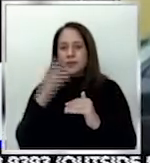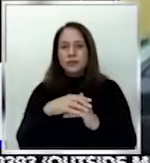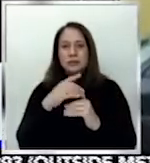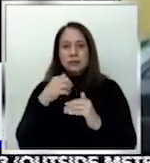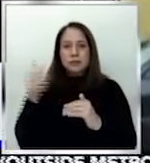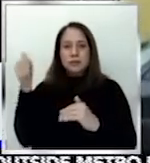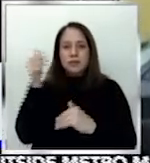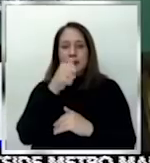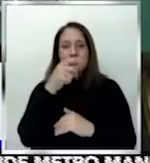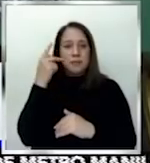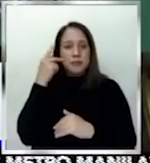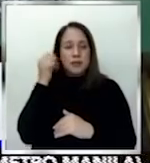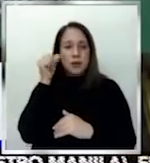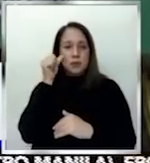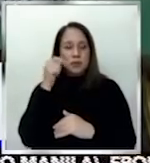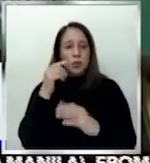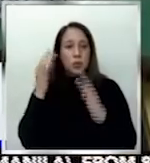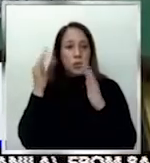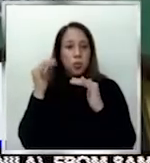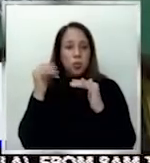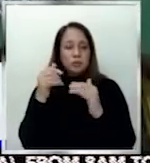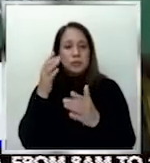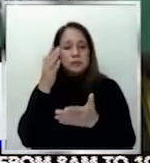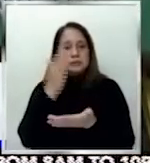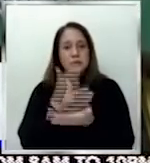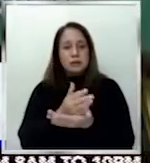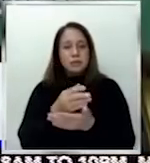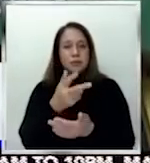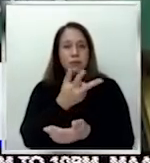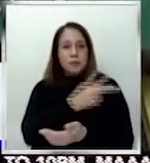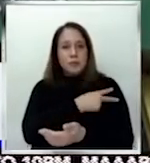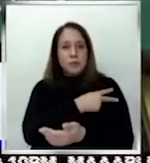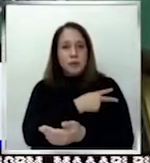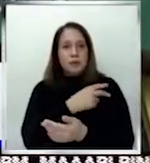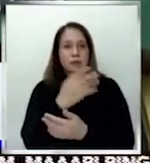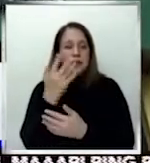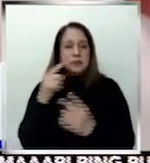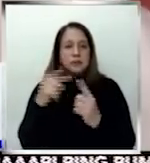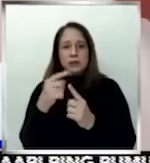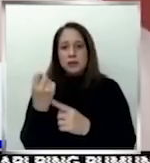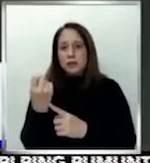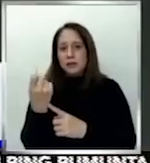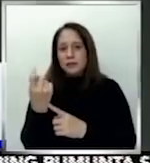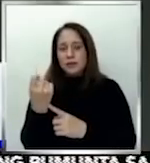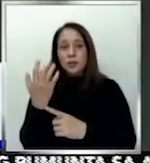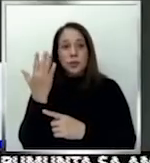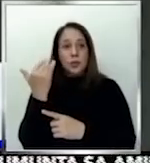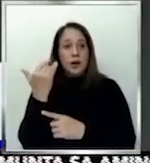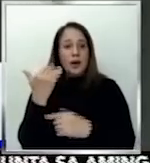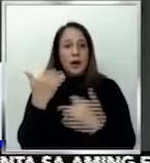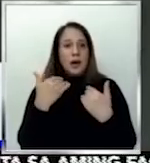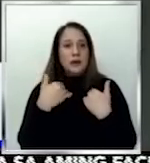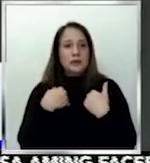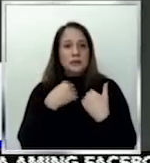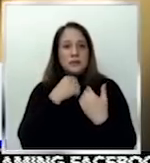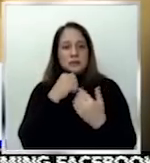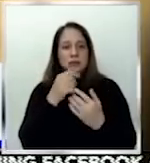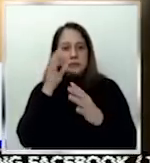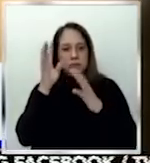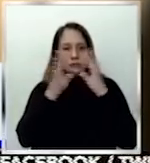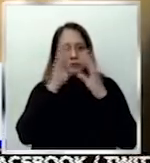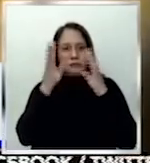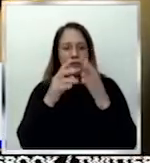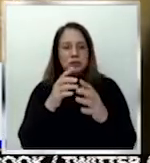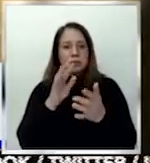Acosta, hangad nilang ipatigil ang pagbabakuna sa mga edad 5 hanggang 11 dahil sa umano'y undue experimentation sa COVID